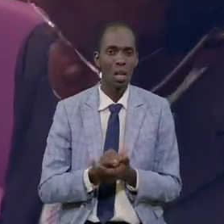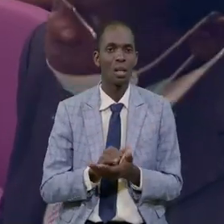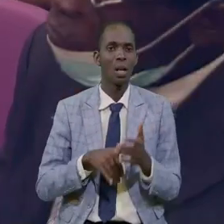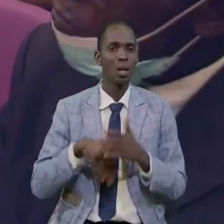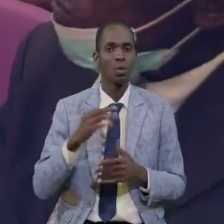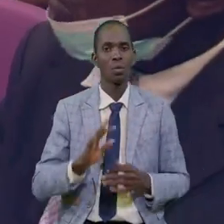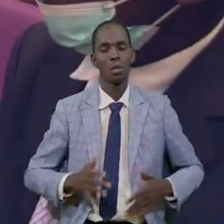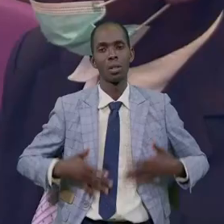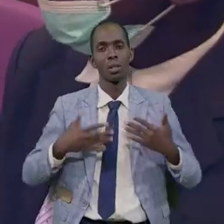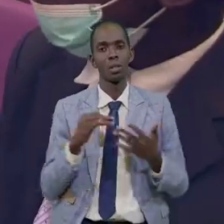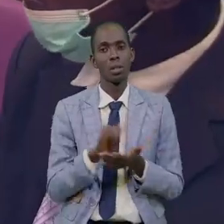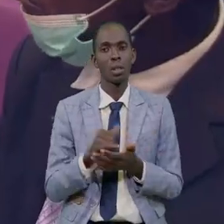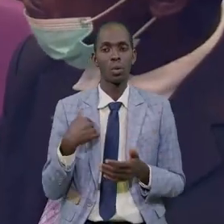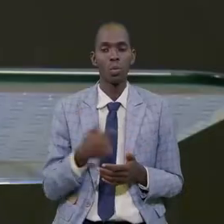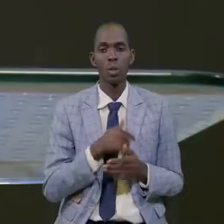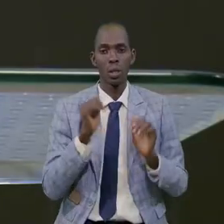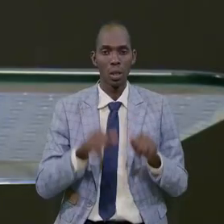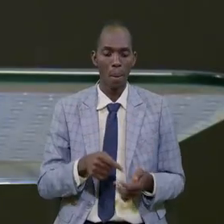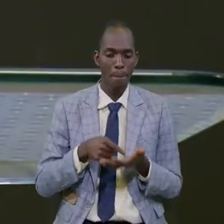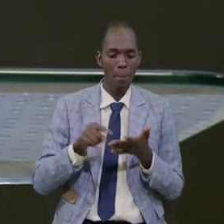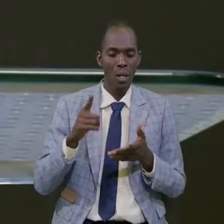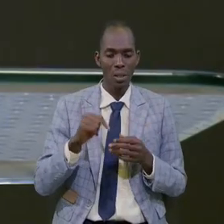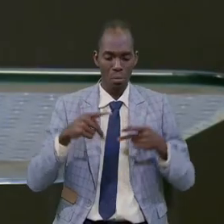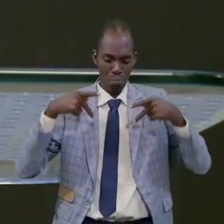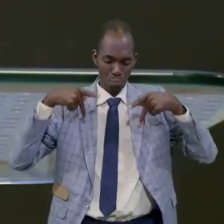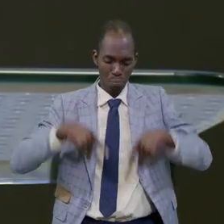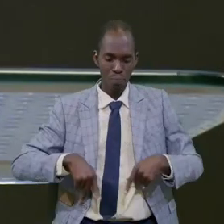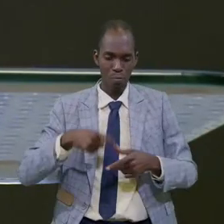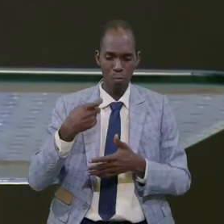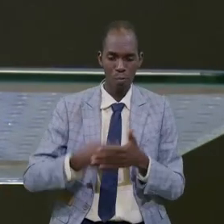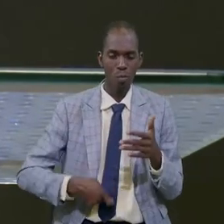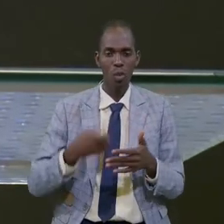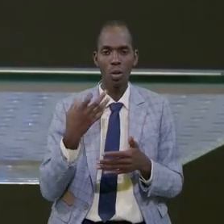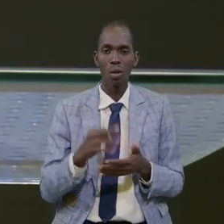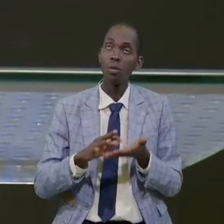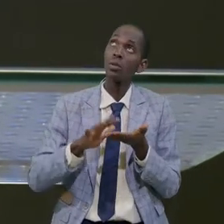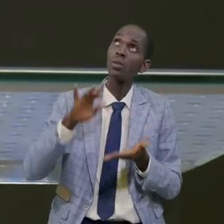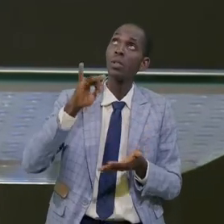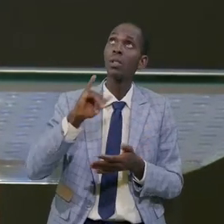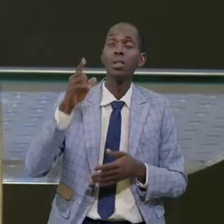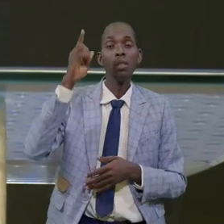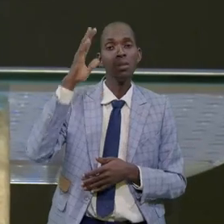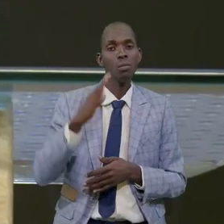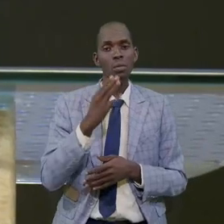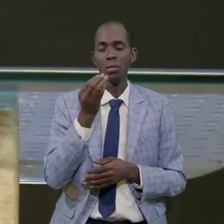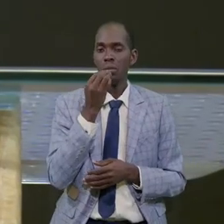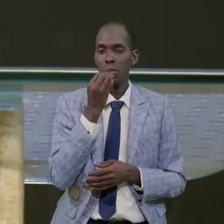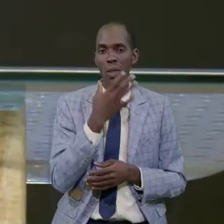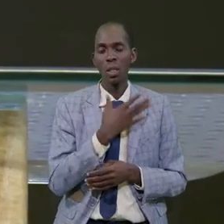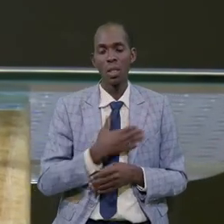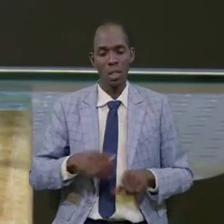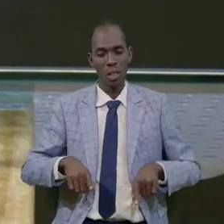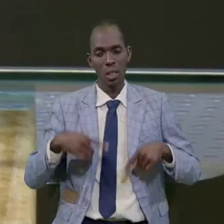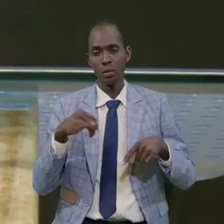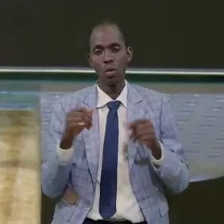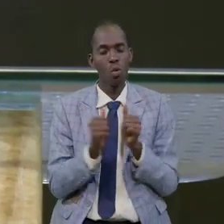notre vie afin qu'on puisse payer le prix personnel de glorifier Dieu et manger et vivre